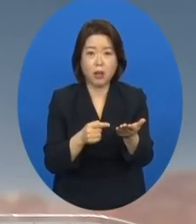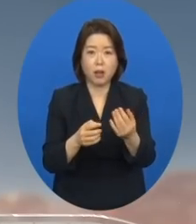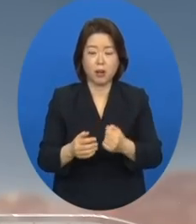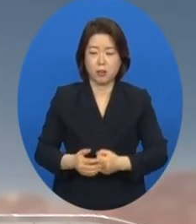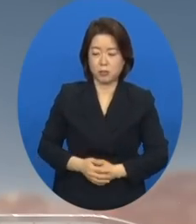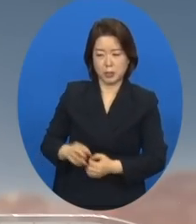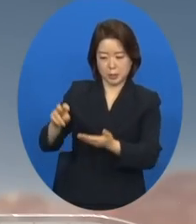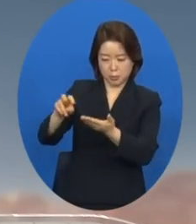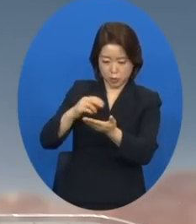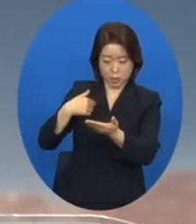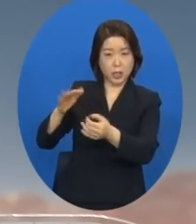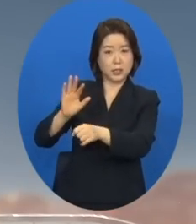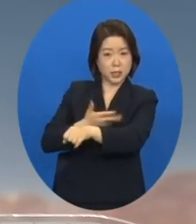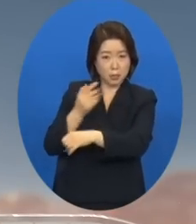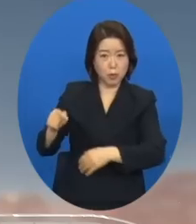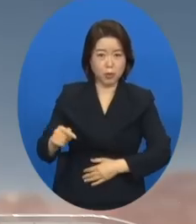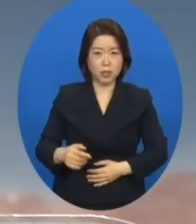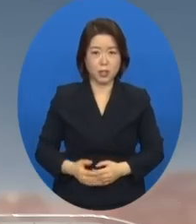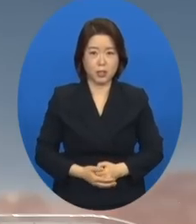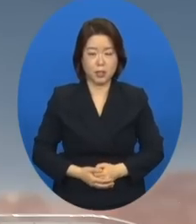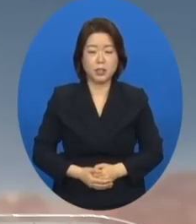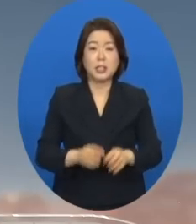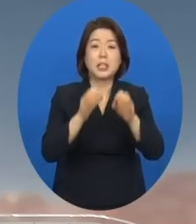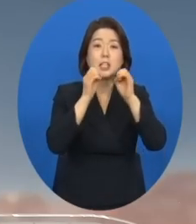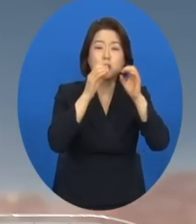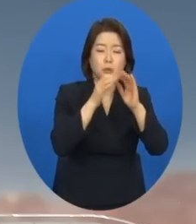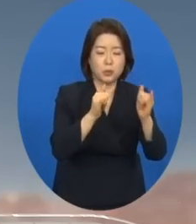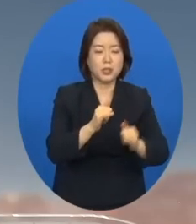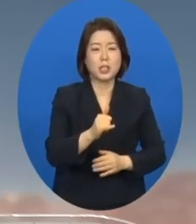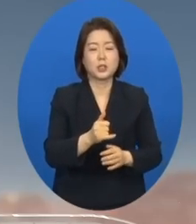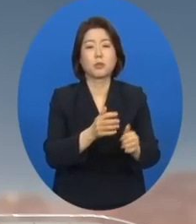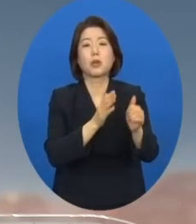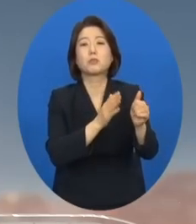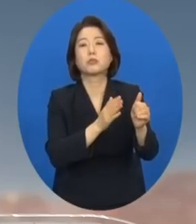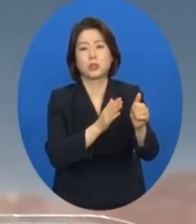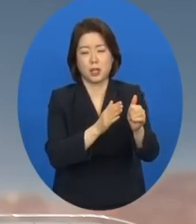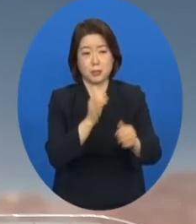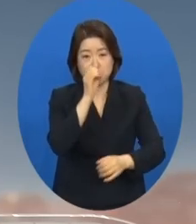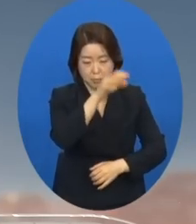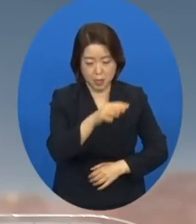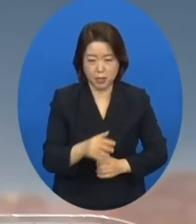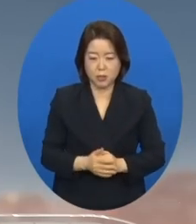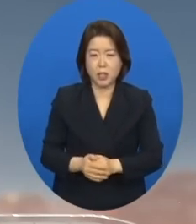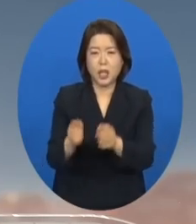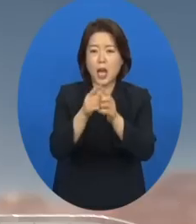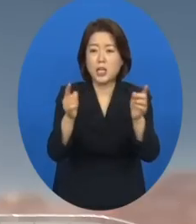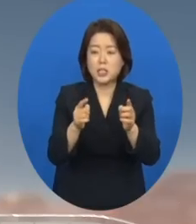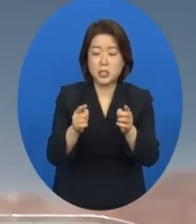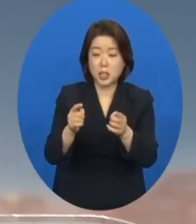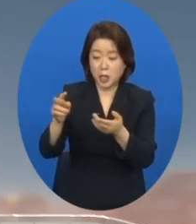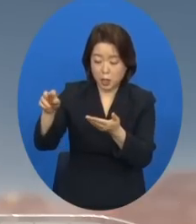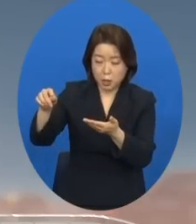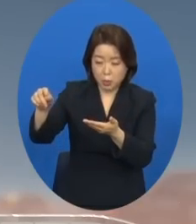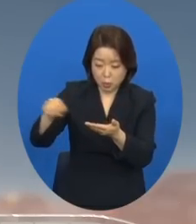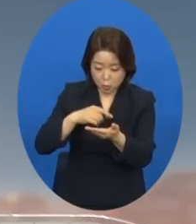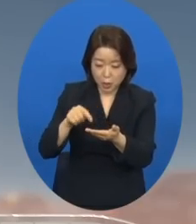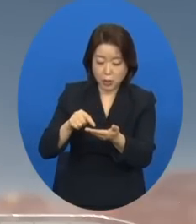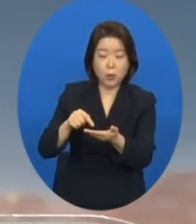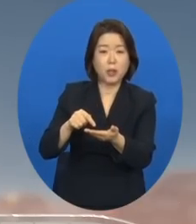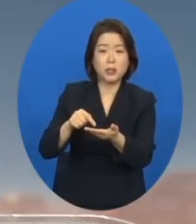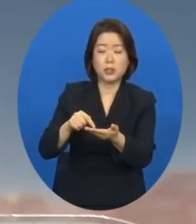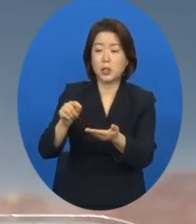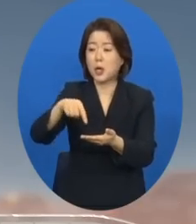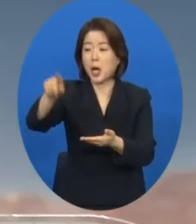문자를 제가 잘못 받았을까요 그래서 전사님께 일단 부탁을 드렸어요 도와준 전사님께 1층에 왔다고 한다 한번 찾아보시고